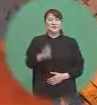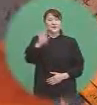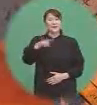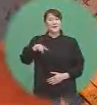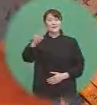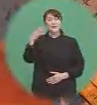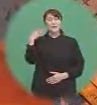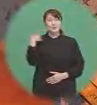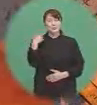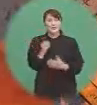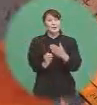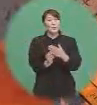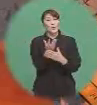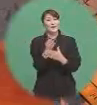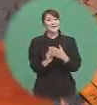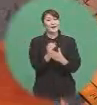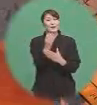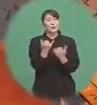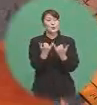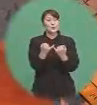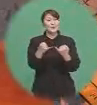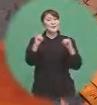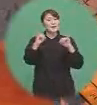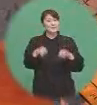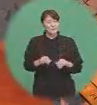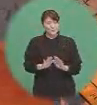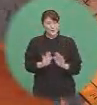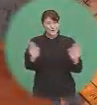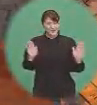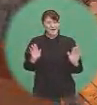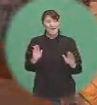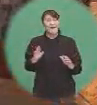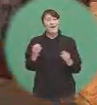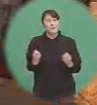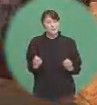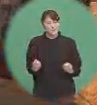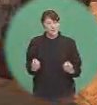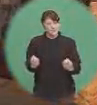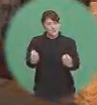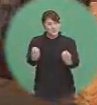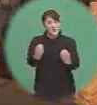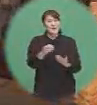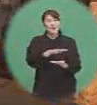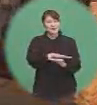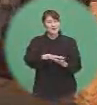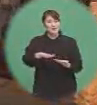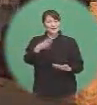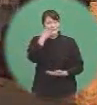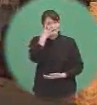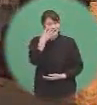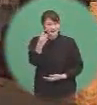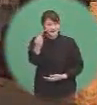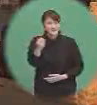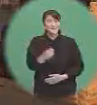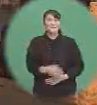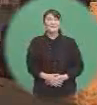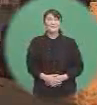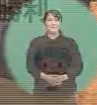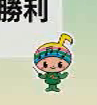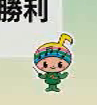県主催のキャンドルナイトも開催され、暖かい光に包まれていました。